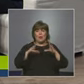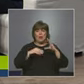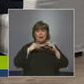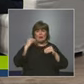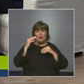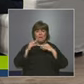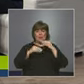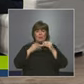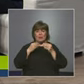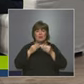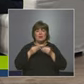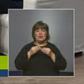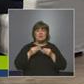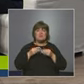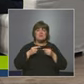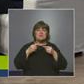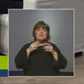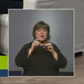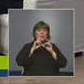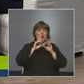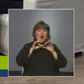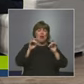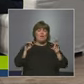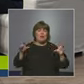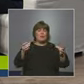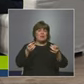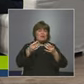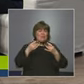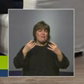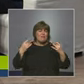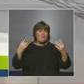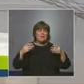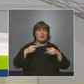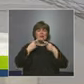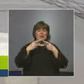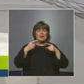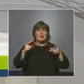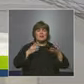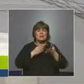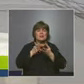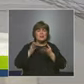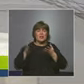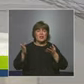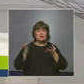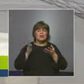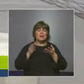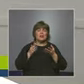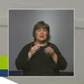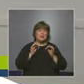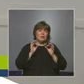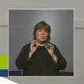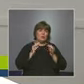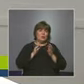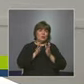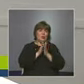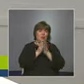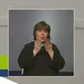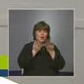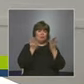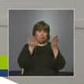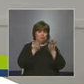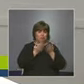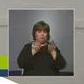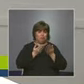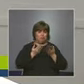по които информацията идва до нас. Един от каналите е чрез книгата, която е на хартия. И самите книги могат да